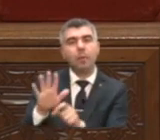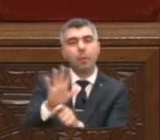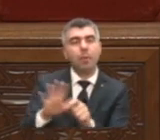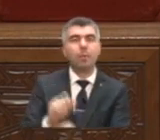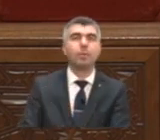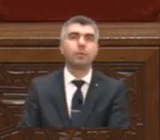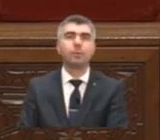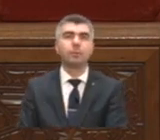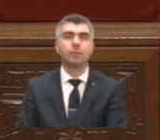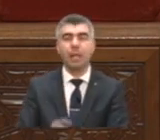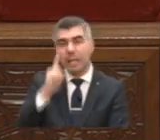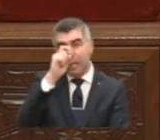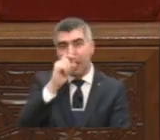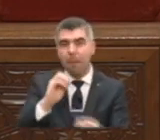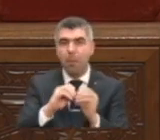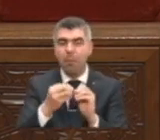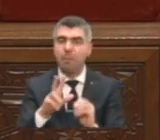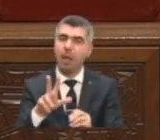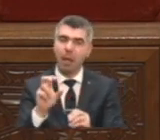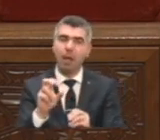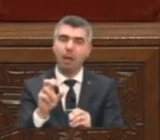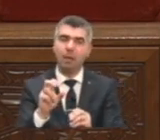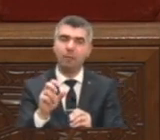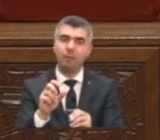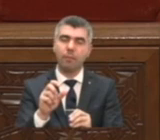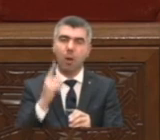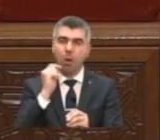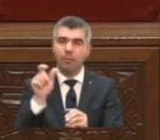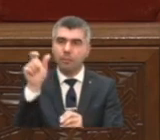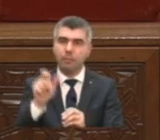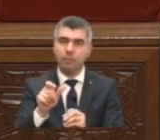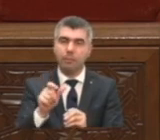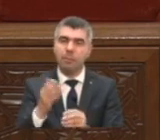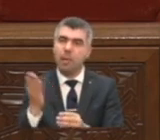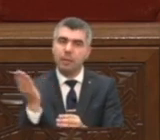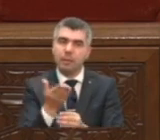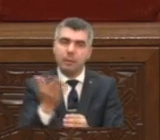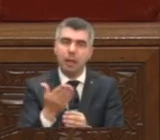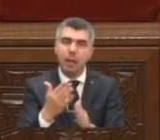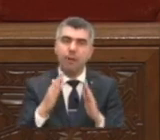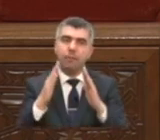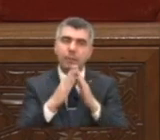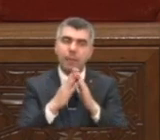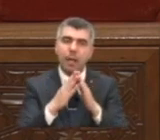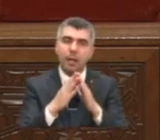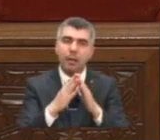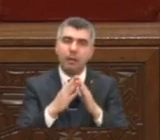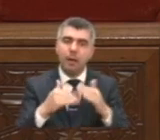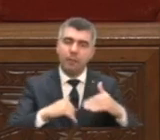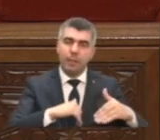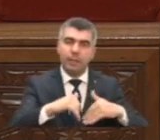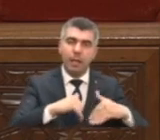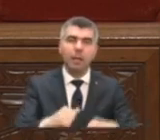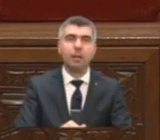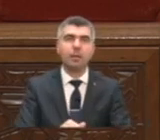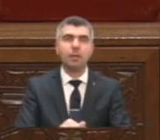والمواطنات. الاكراهات انت تعرفها سيد النائب بان خص يتهدموا المباني اللي متواجده في الطرق